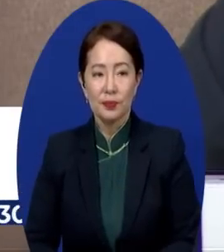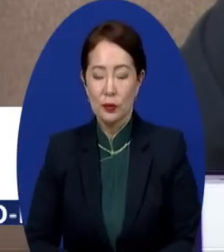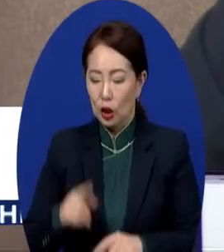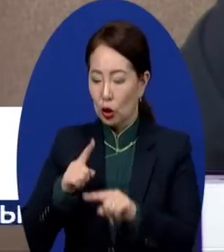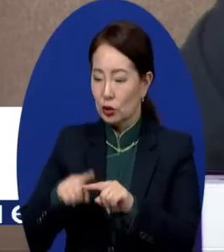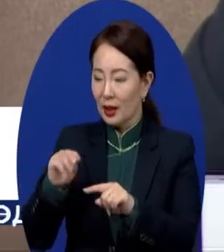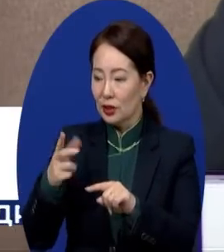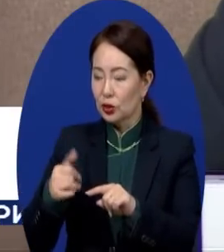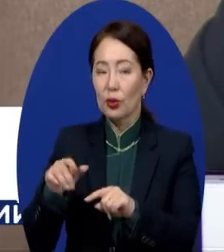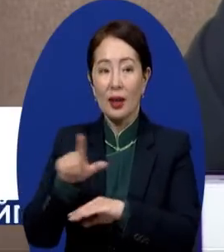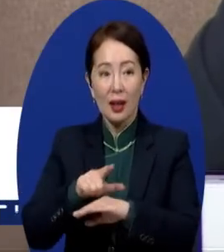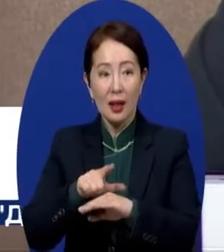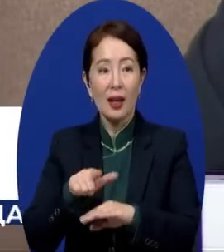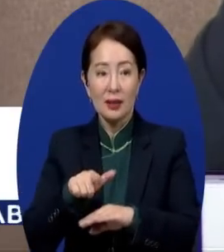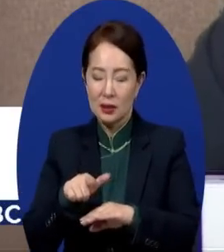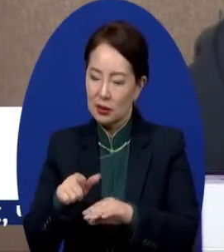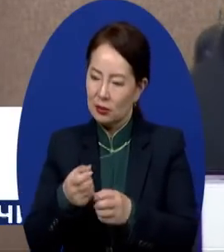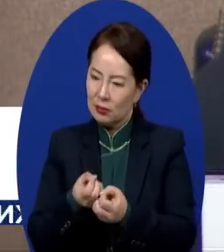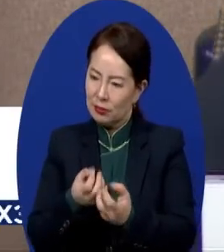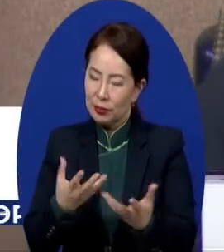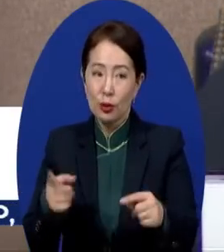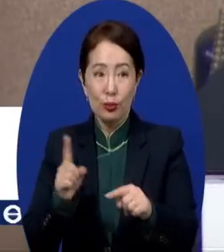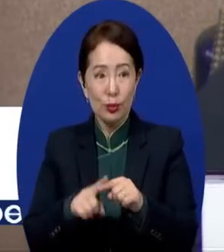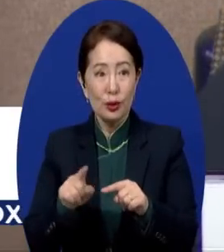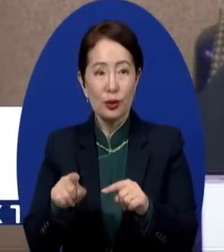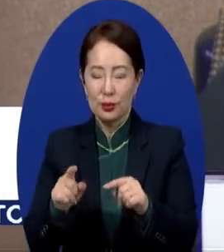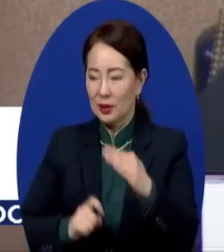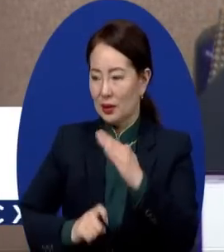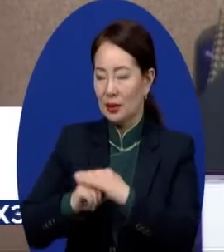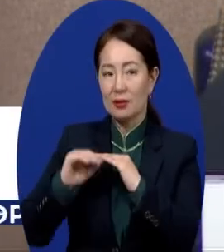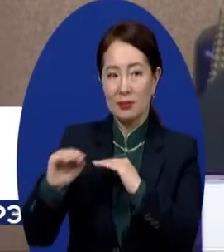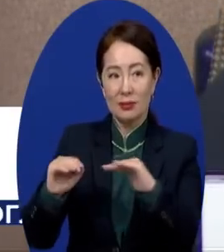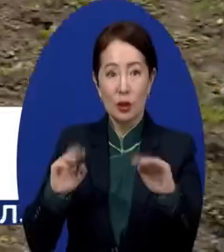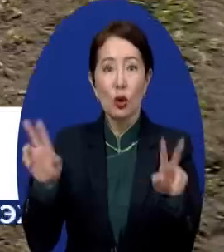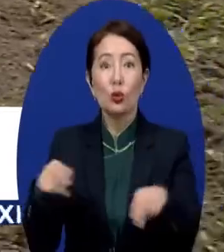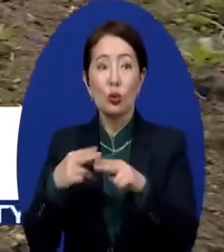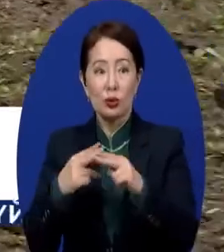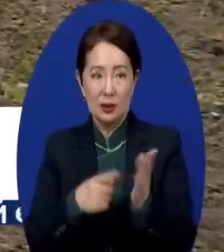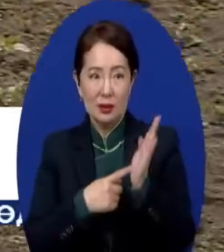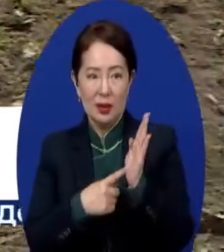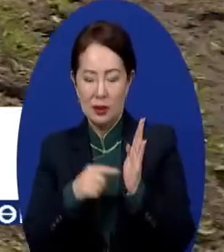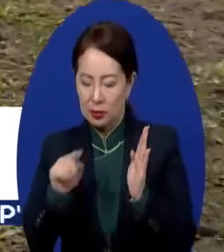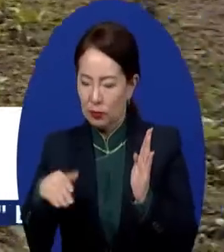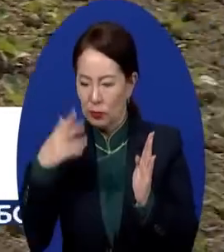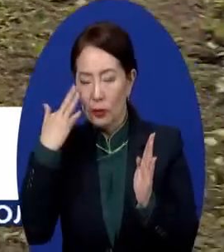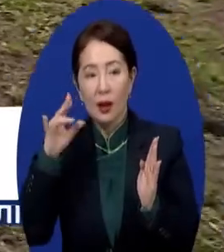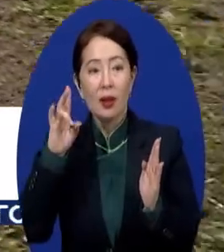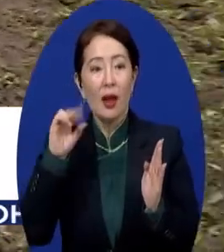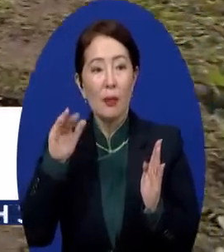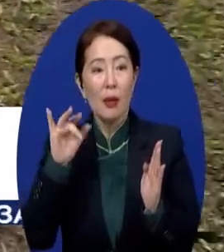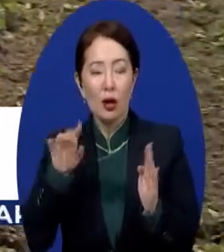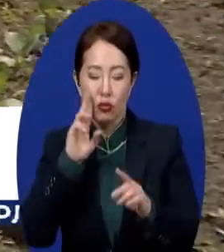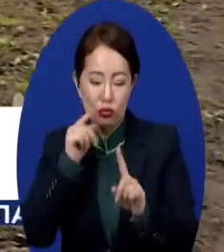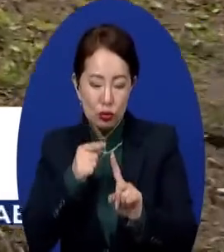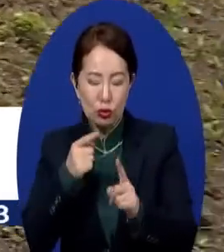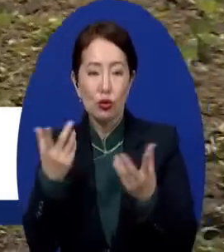хөдөөж хүн эдвэр газрыг нэмэгдүүлэх боломж бол энэ хэмжээгээр хязгаартаа байна гэдэг дүгнэлт гарч иж байгаа. Энэ амар хүнсний хомсдол үүсэх эрсдэл өндөр